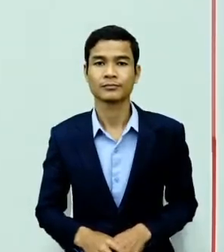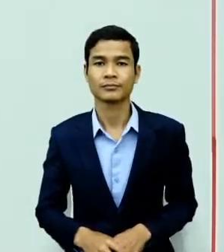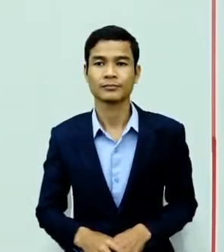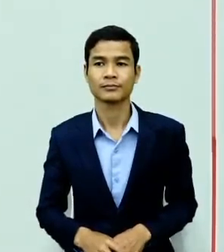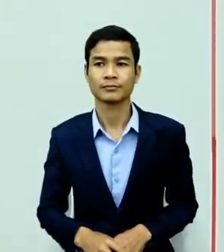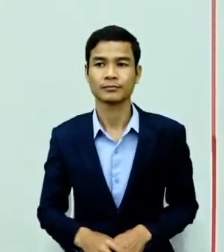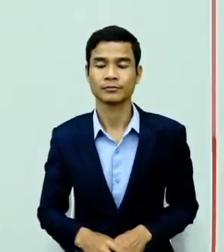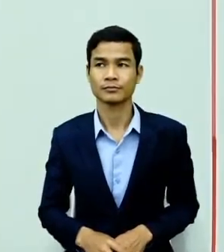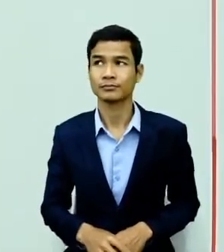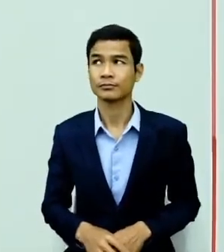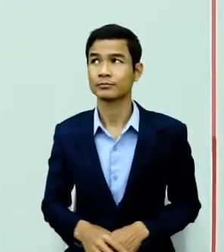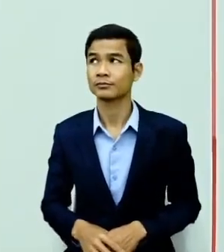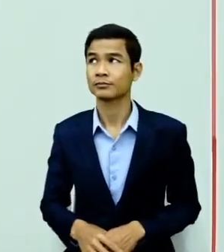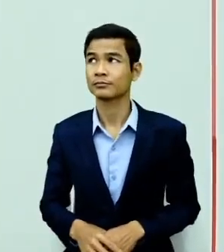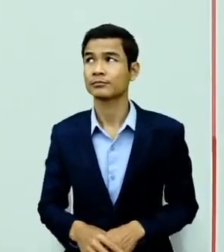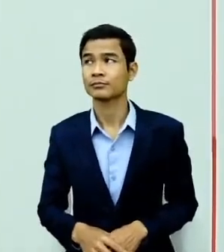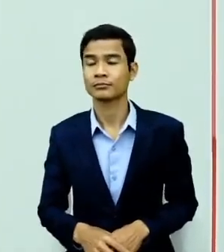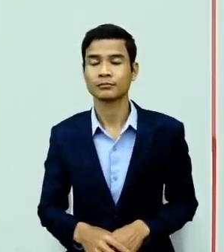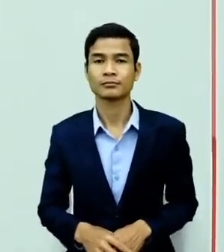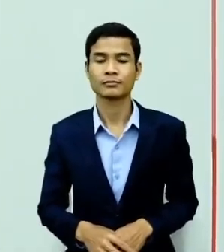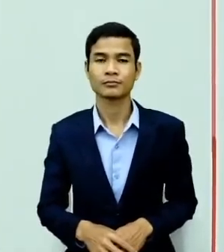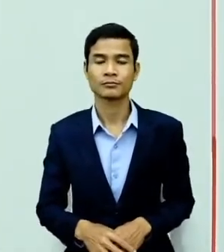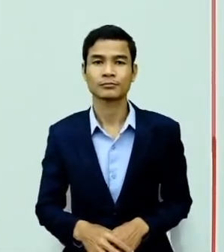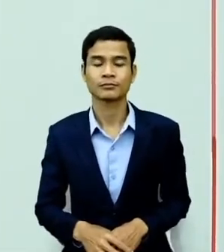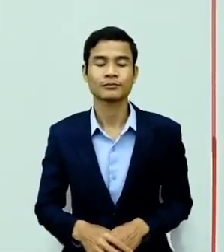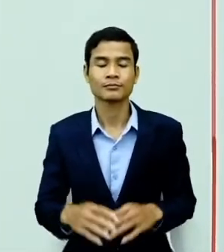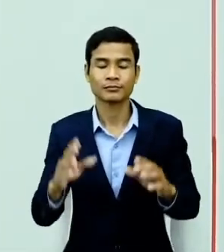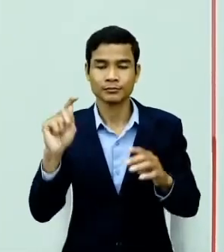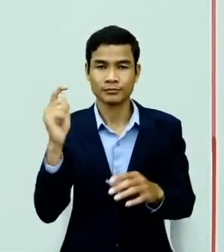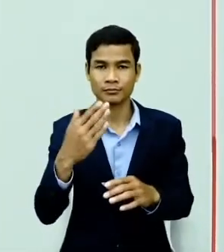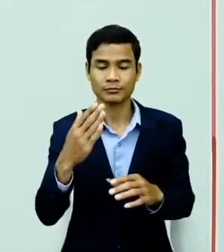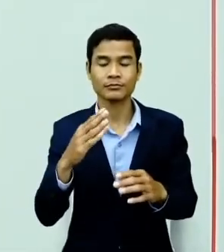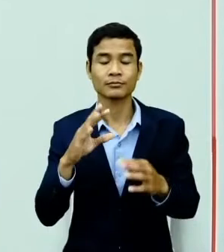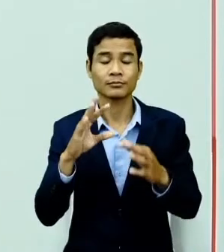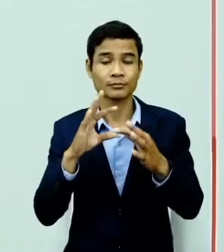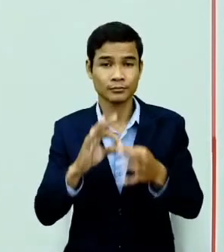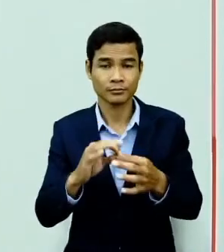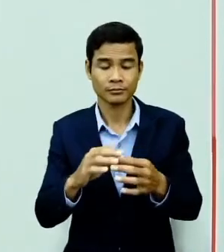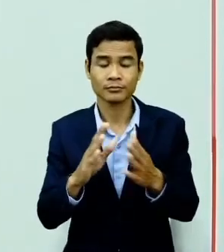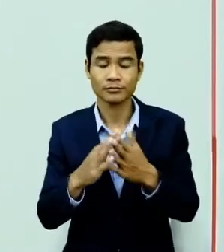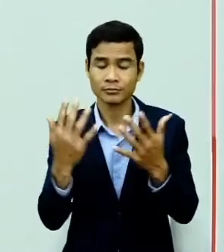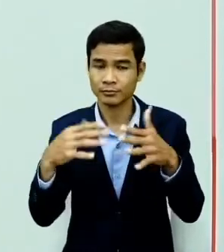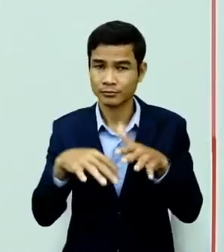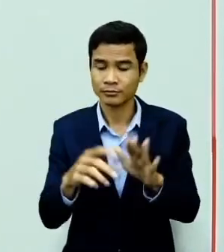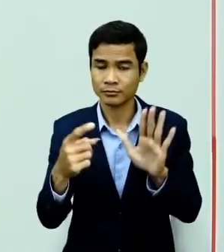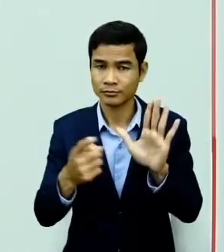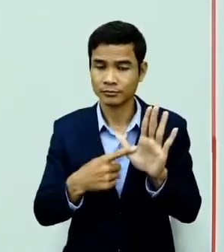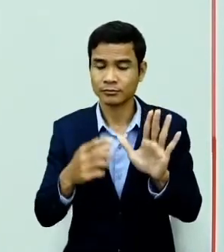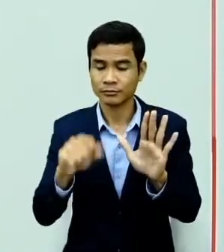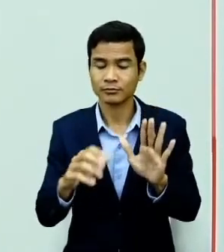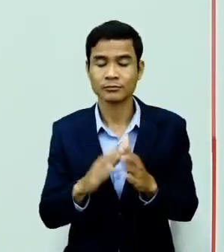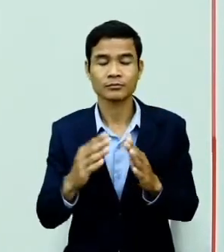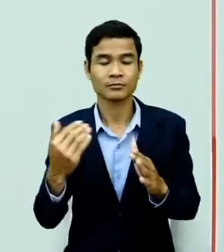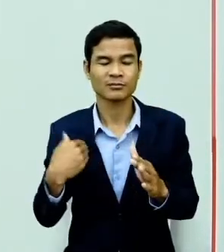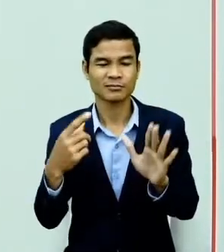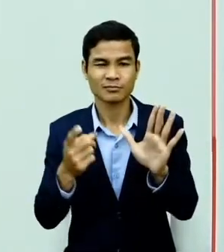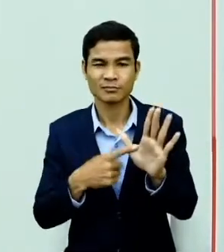ចានេះគឺជារូបភាពដែលតាក់ទែងជាមួយនឹងស្រៈអេតើស្រៈអេរបស់យើងមានរូប